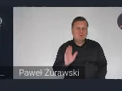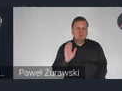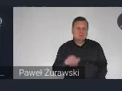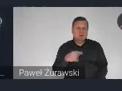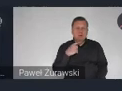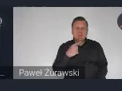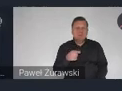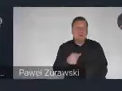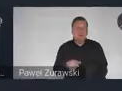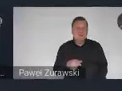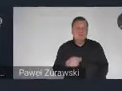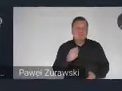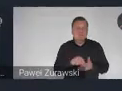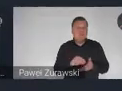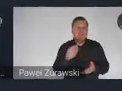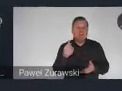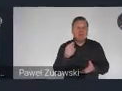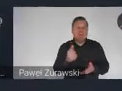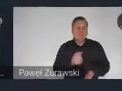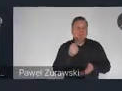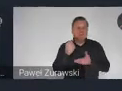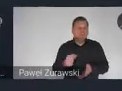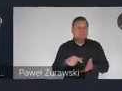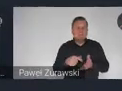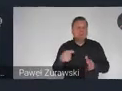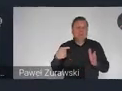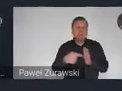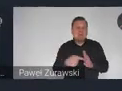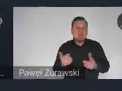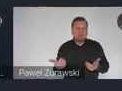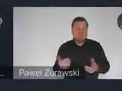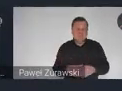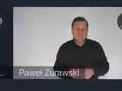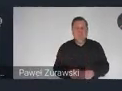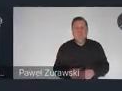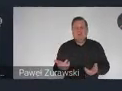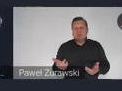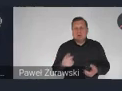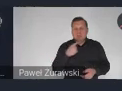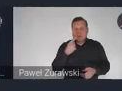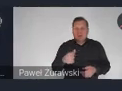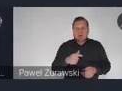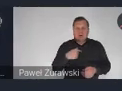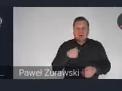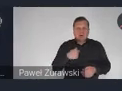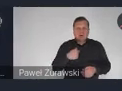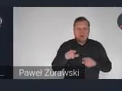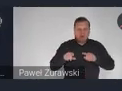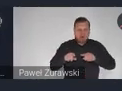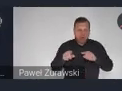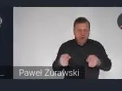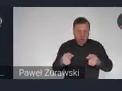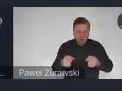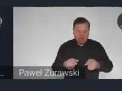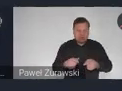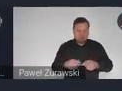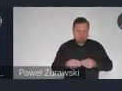może być przeznaczona ta dotacja dotacja mianowicie na rozwój potencjału zarówno organizacyjnego